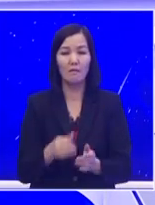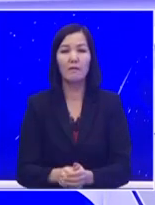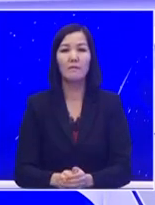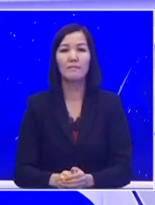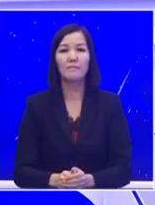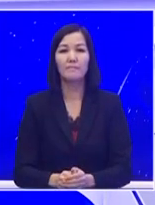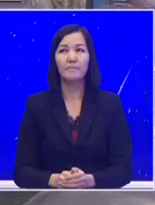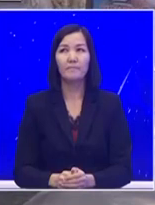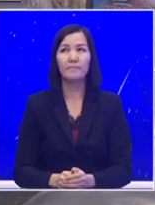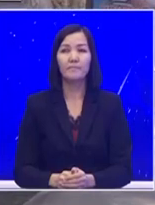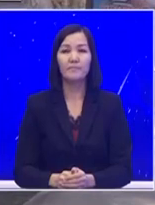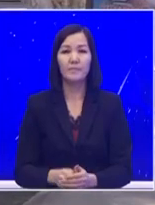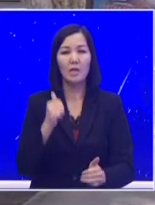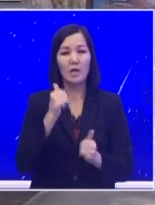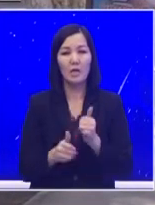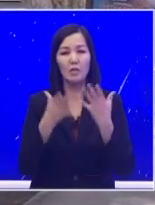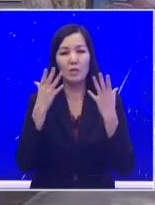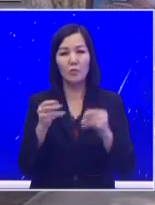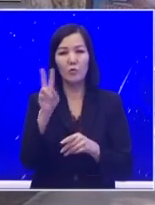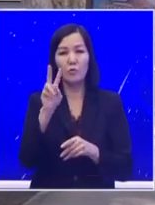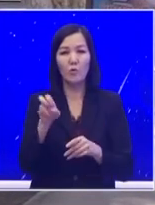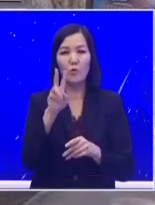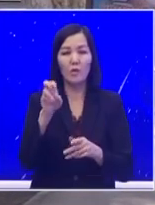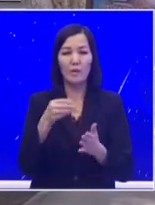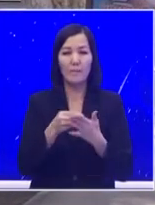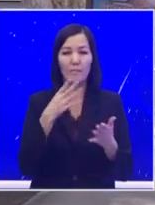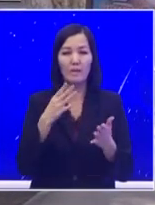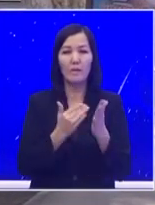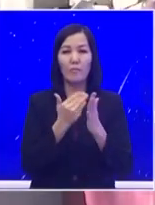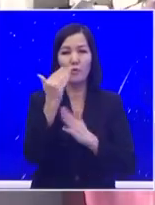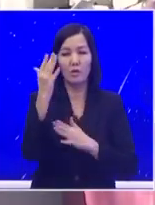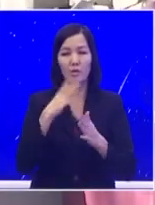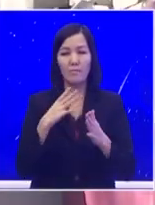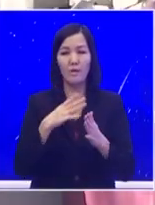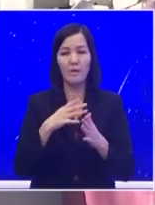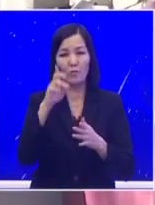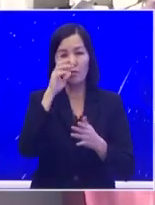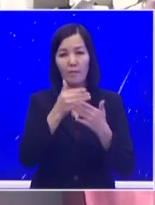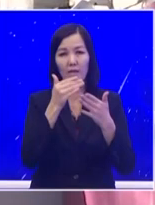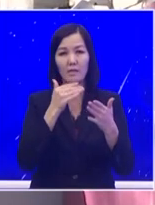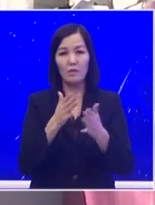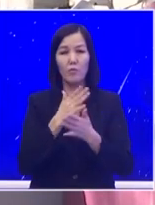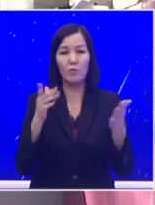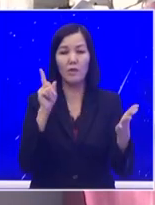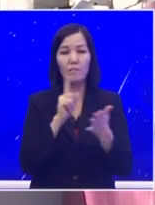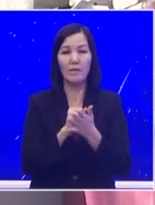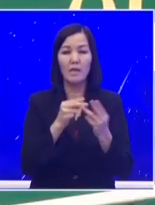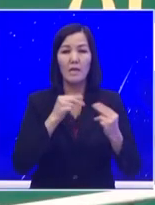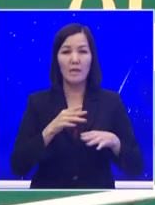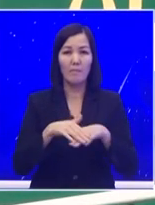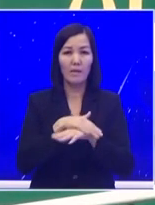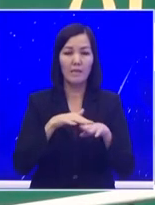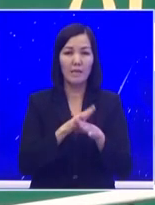талқыланды. Күн сайын доллар бағам өсіп, құны шарықтап барады. Қазіргі жағдайда үкімет алдында тұрған үлкен міндет еңбек